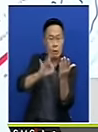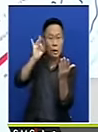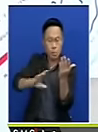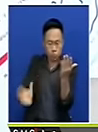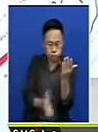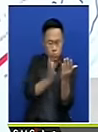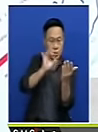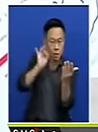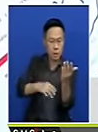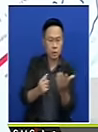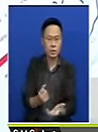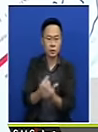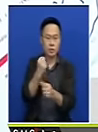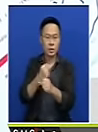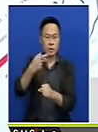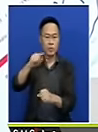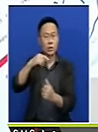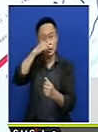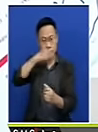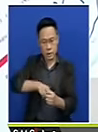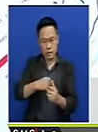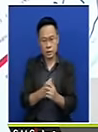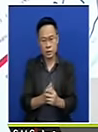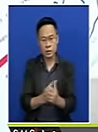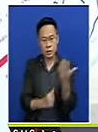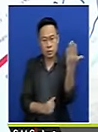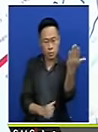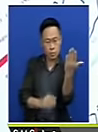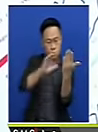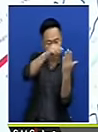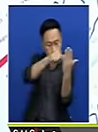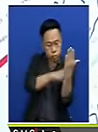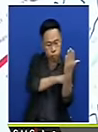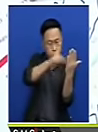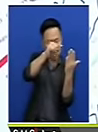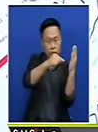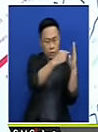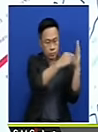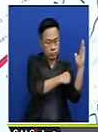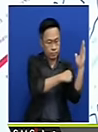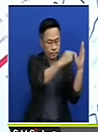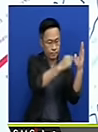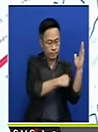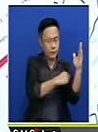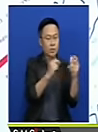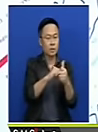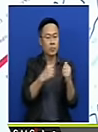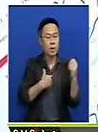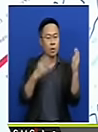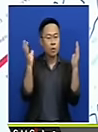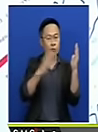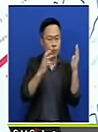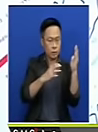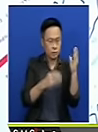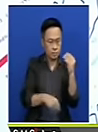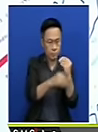นั้นในแนวนี้นะครับประเทศไทยตั้งแต่ภาคกลางลงมาก็จะได้ผลในเบื้องต้นนะครับโดยพัดร่องที่พัด